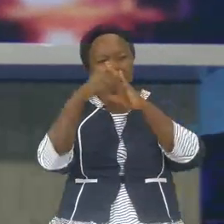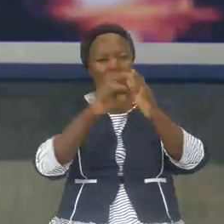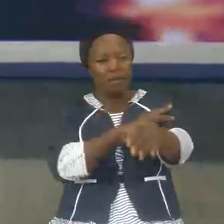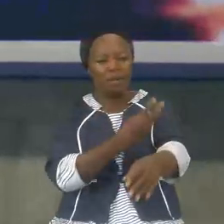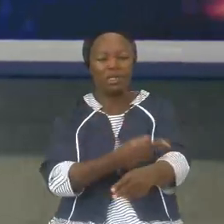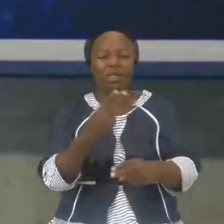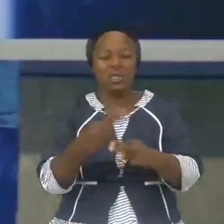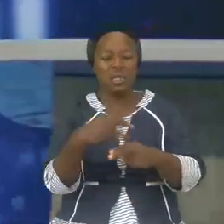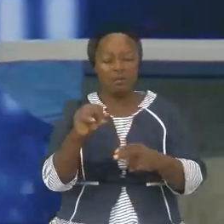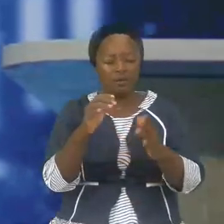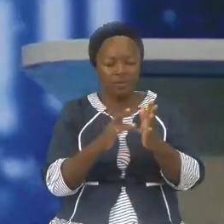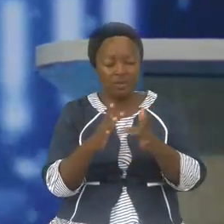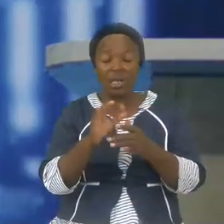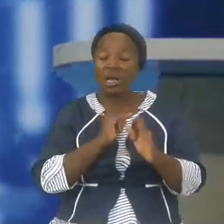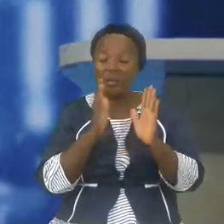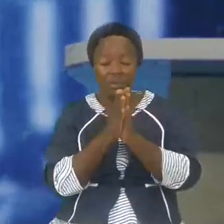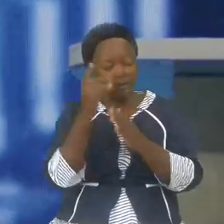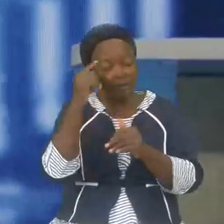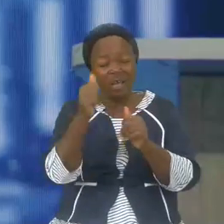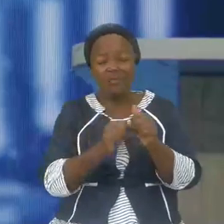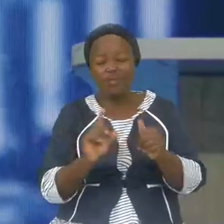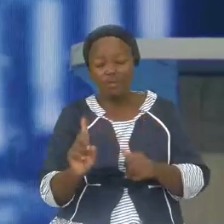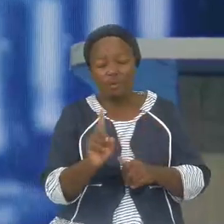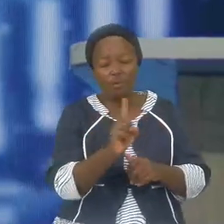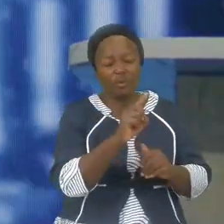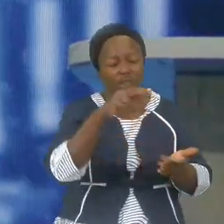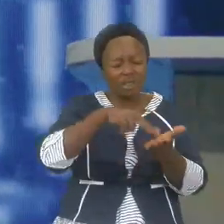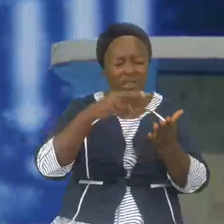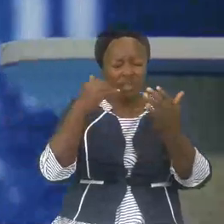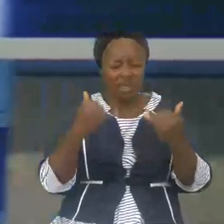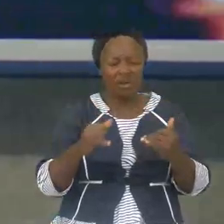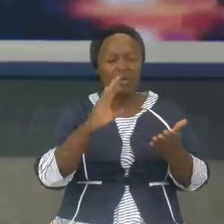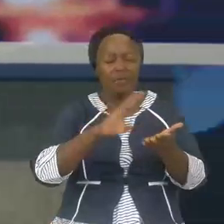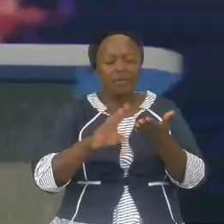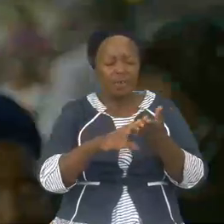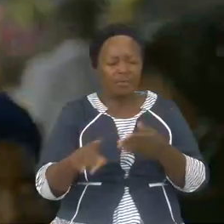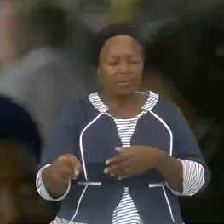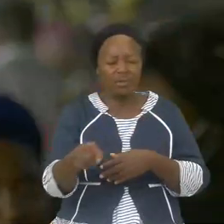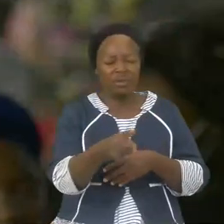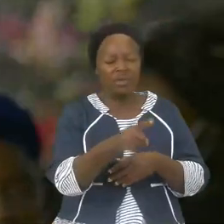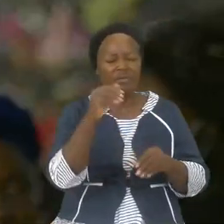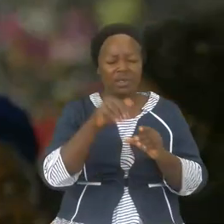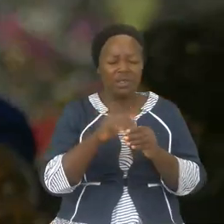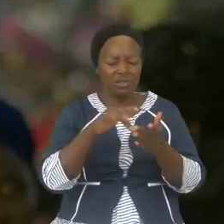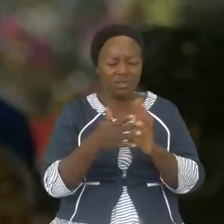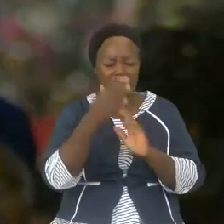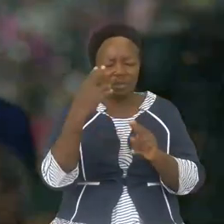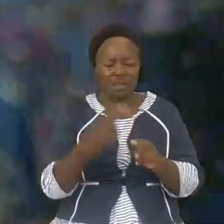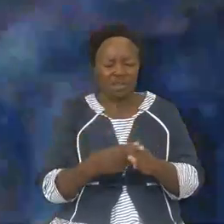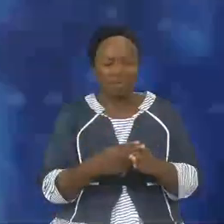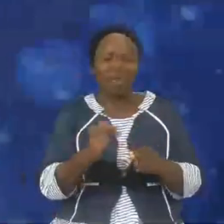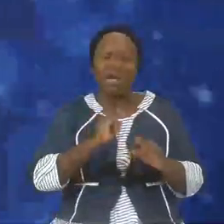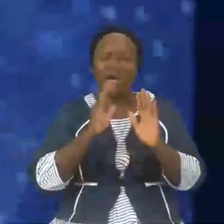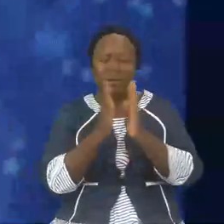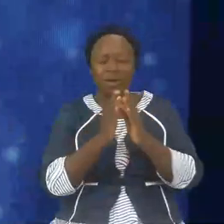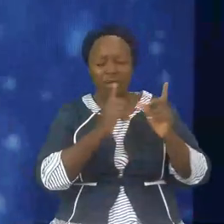poitrine. Père, au nom puissant de Jésus, je prie pour tout le monde debout maintenant. Pardonne-leur au nom de Jésus-Christ. Je prie,